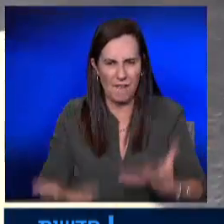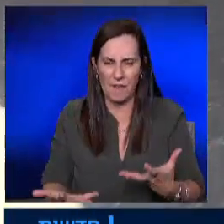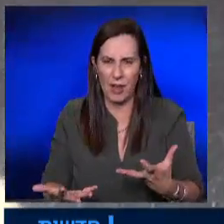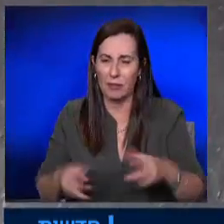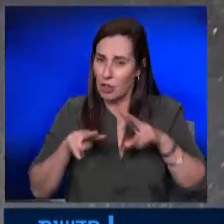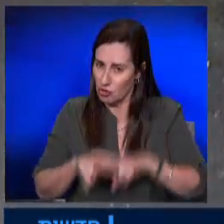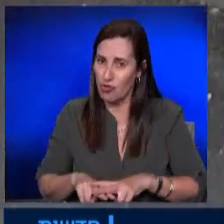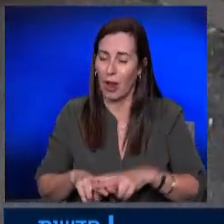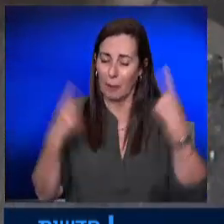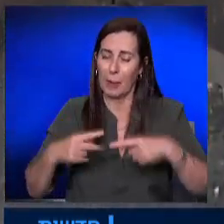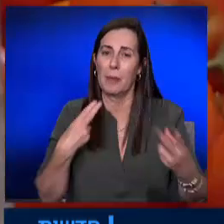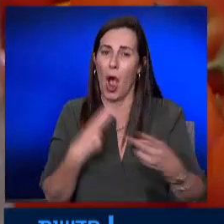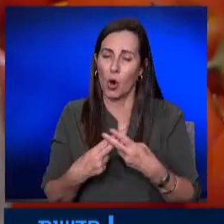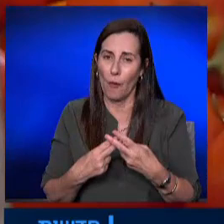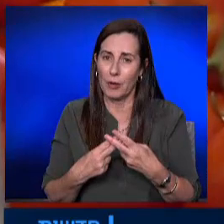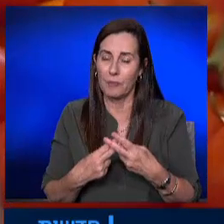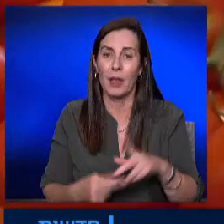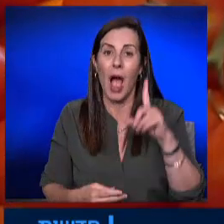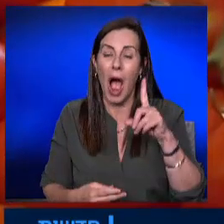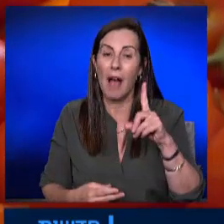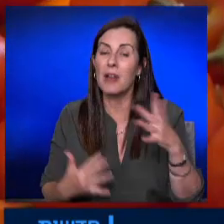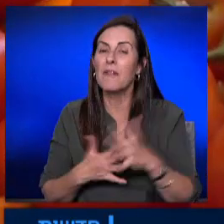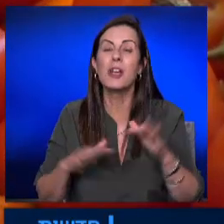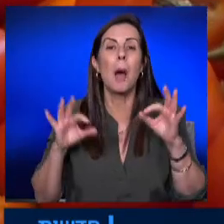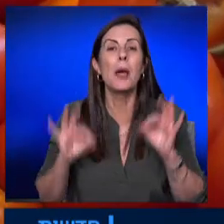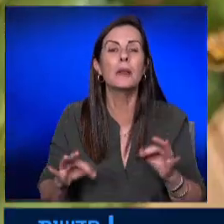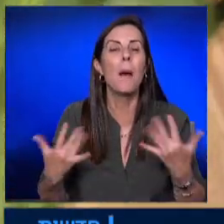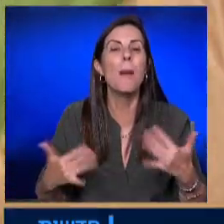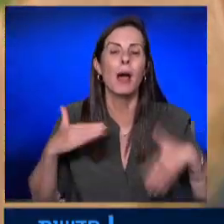להישאר איתנו בימים הקרובים, אבל המבחן האמיתי יגיע